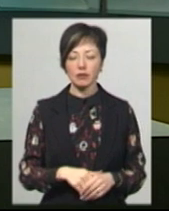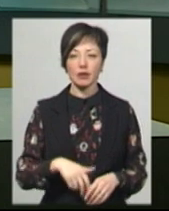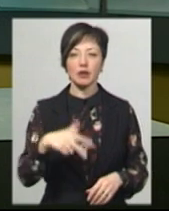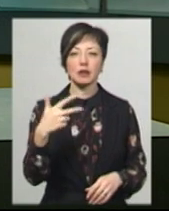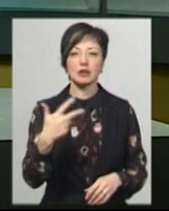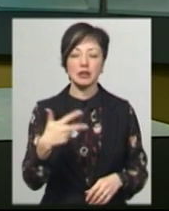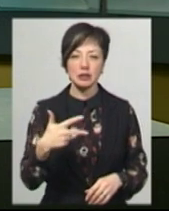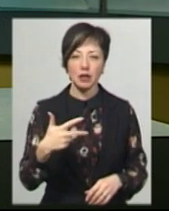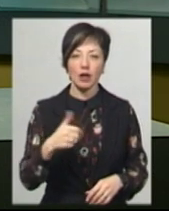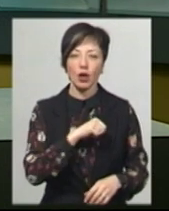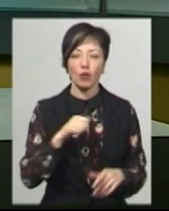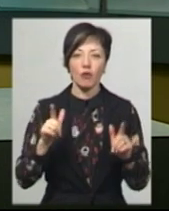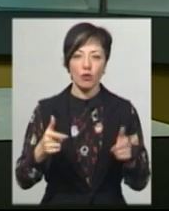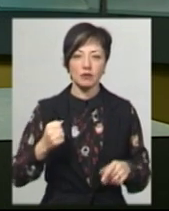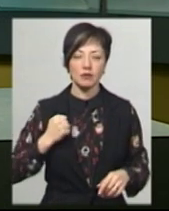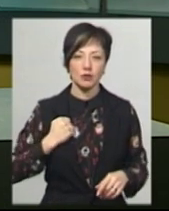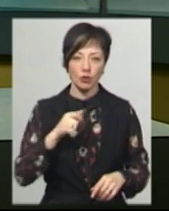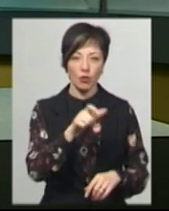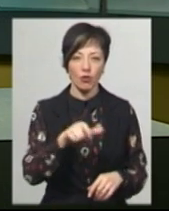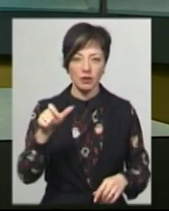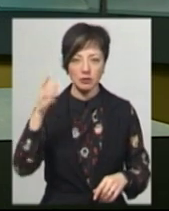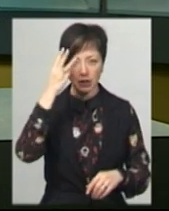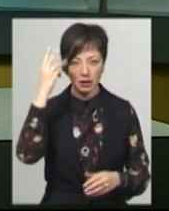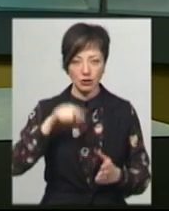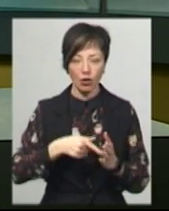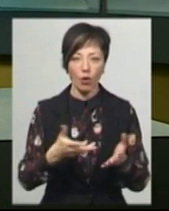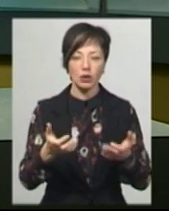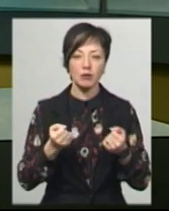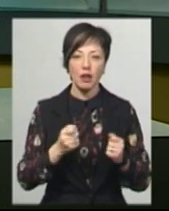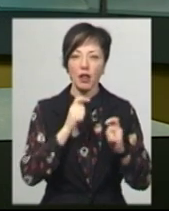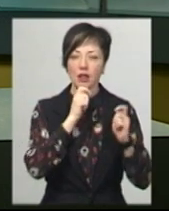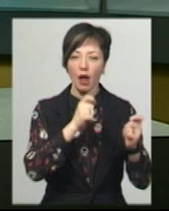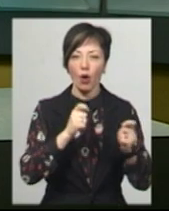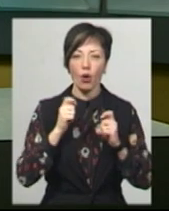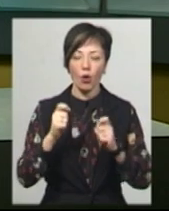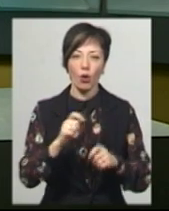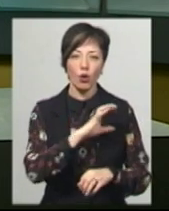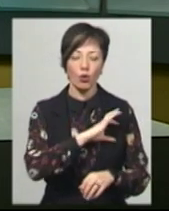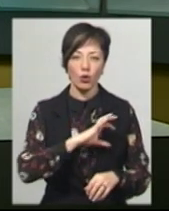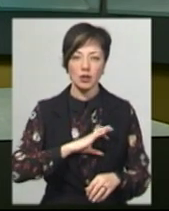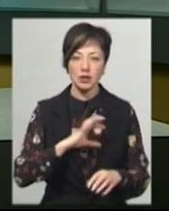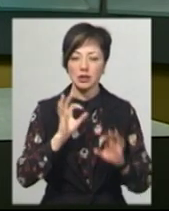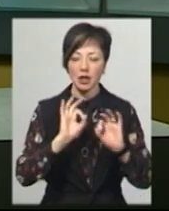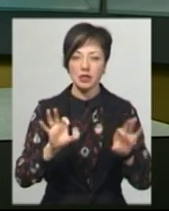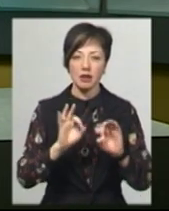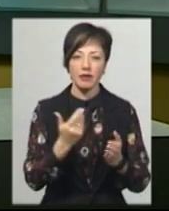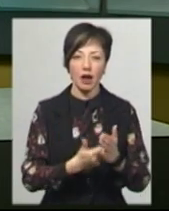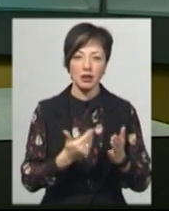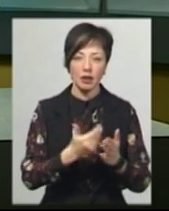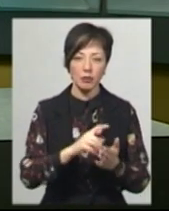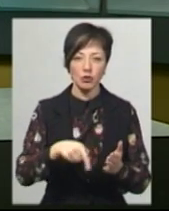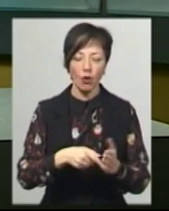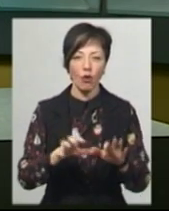30 добровольців Збройних сил України з Хмельницького сьогодні отримали нагороди. Про це сказав радник міського голови з питань АТО Ігор